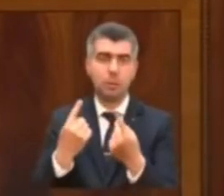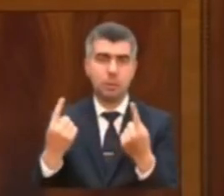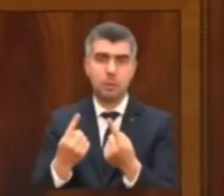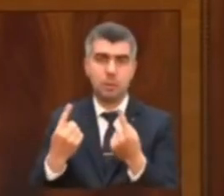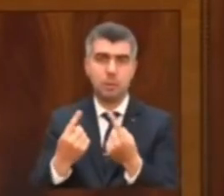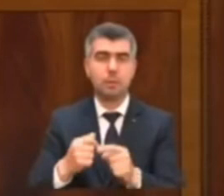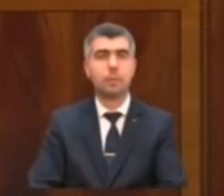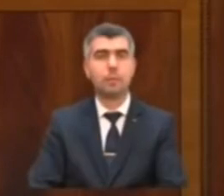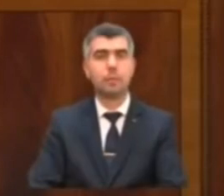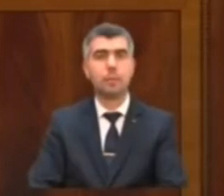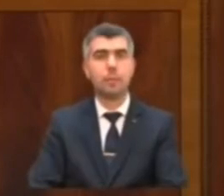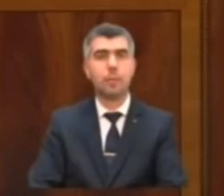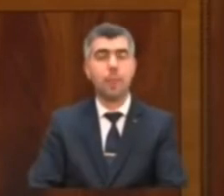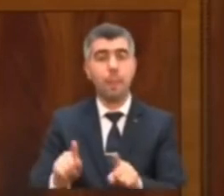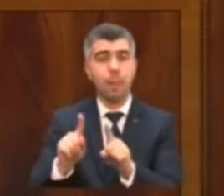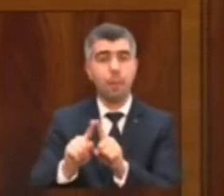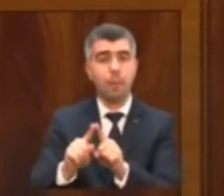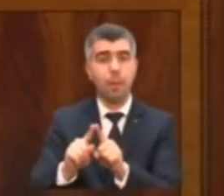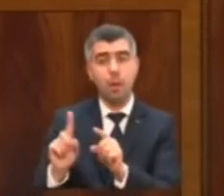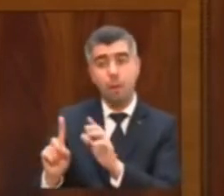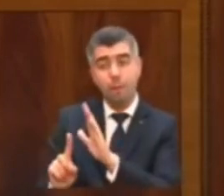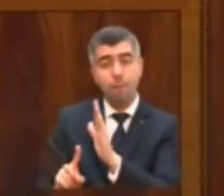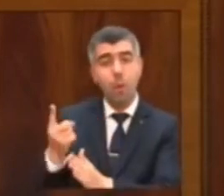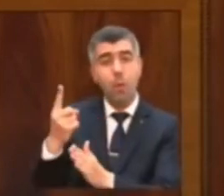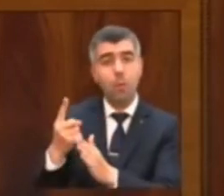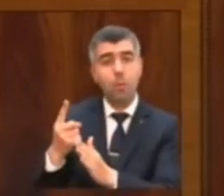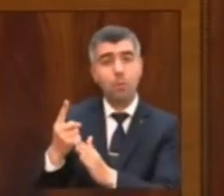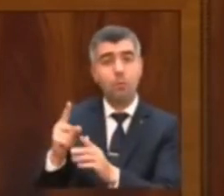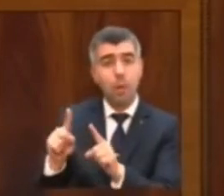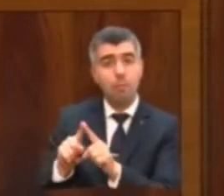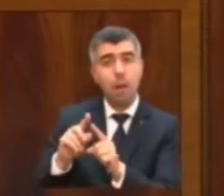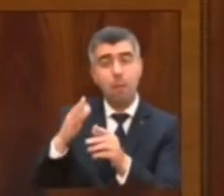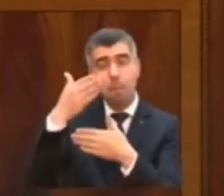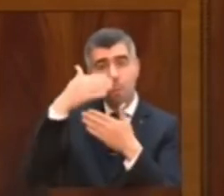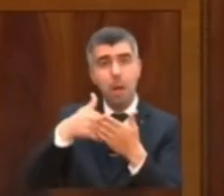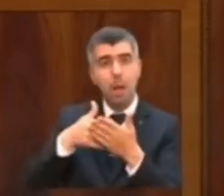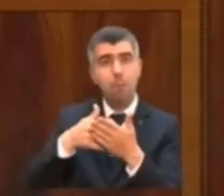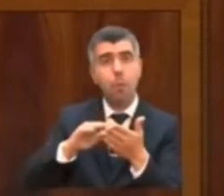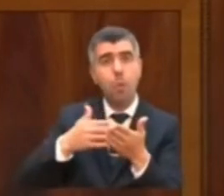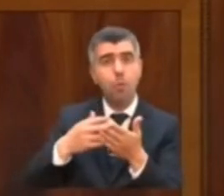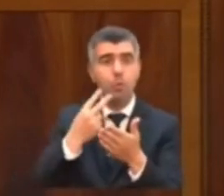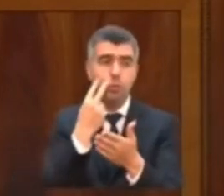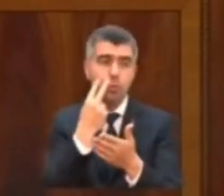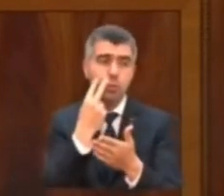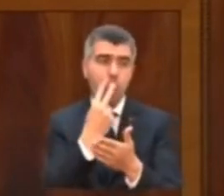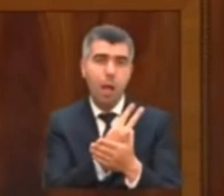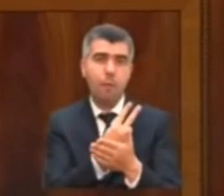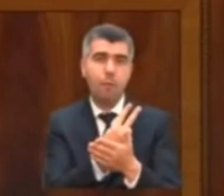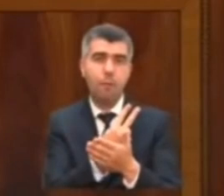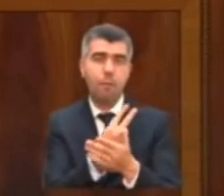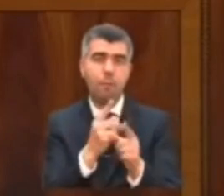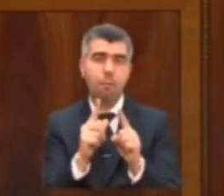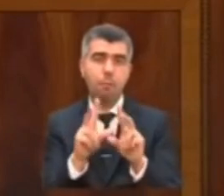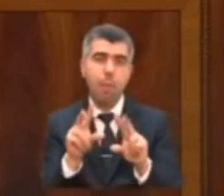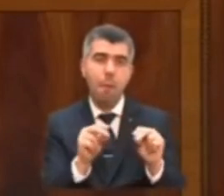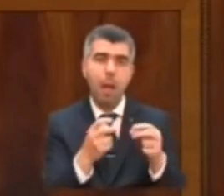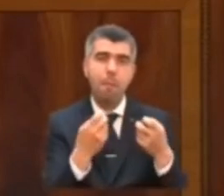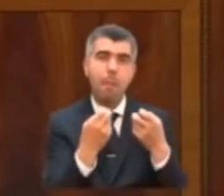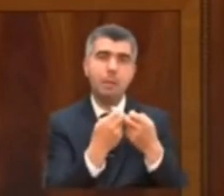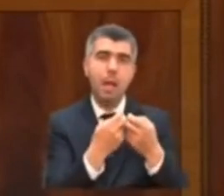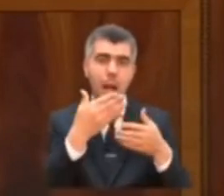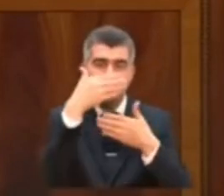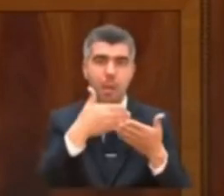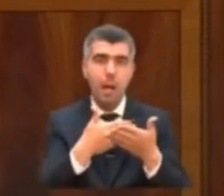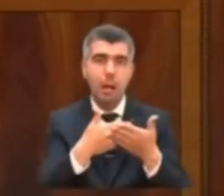ويمكن نقول احنا من الدول السباقة لاتخاذه في العالم. والآن الدول ولات كترجع كديروا، علاش؟ ميمكنش توقف